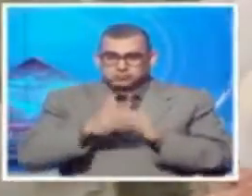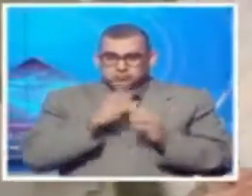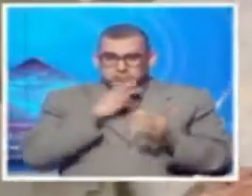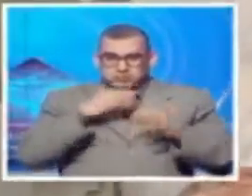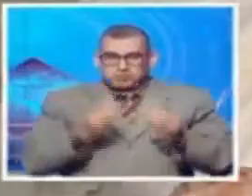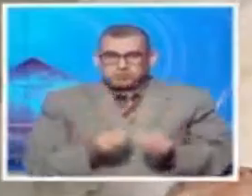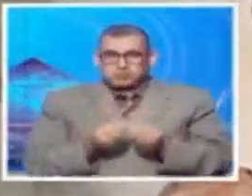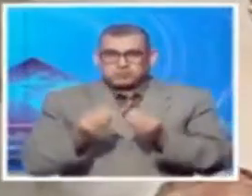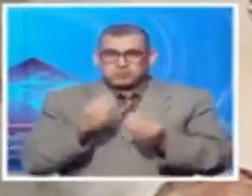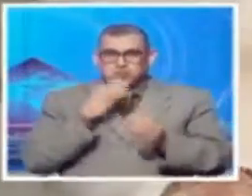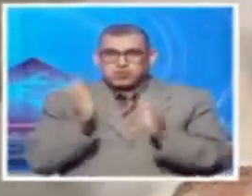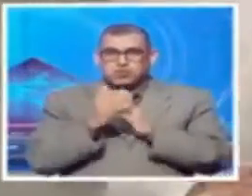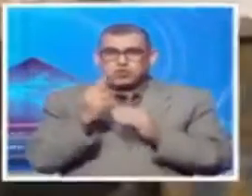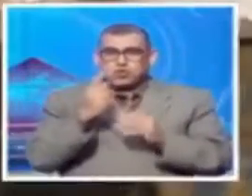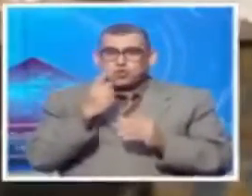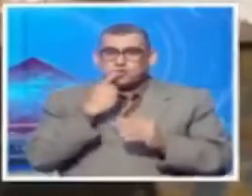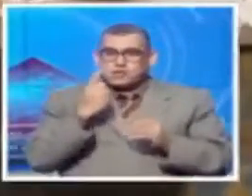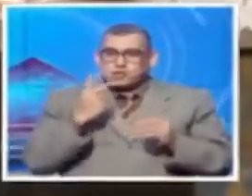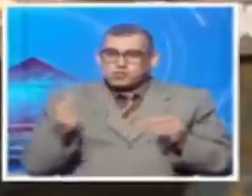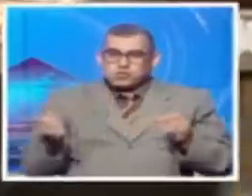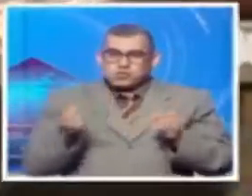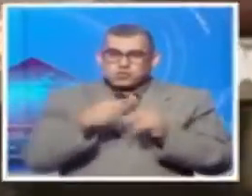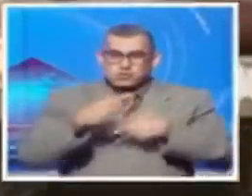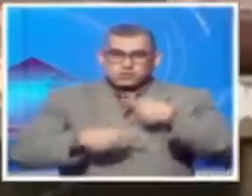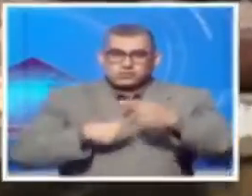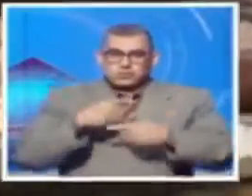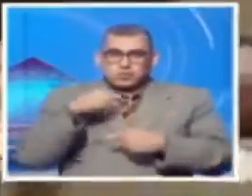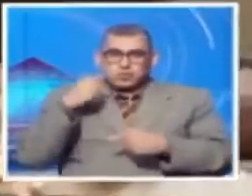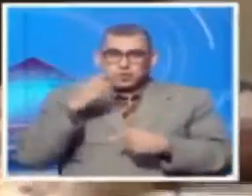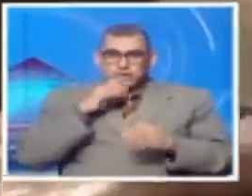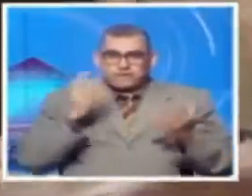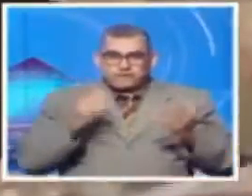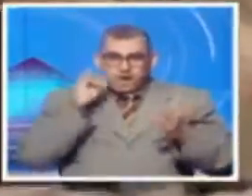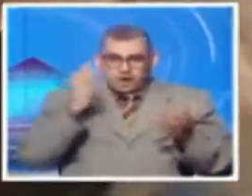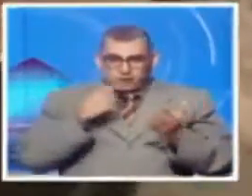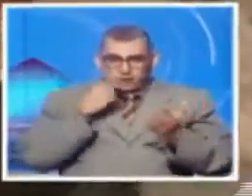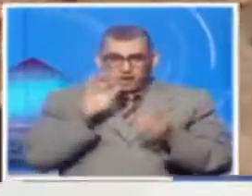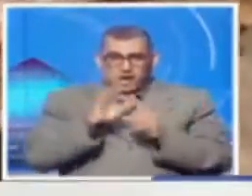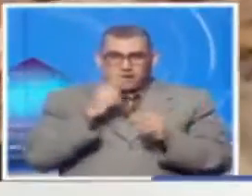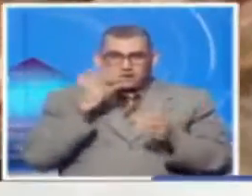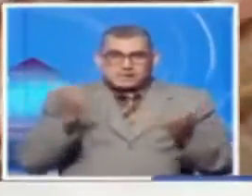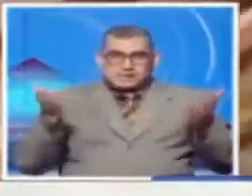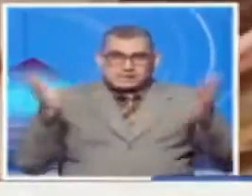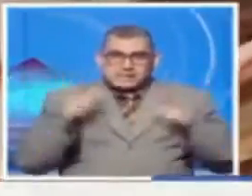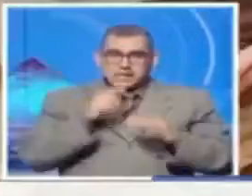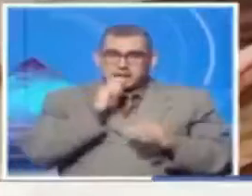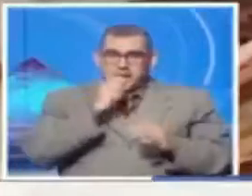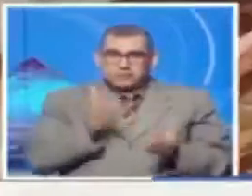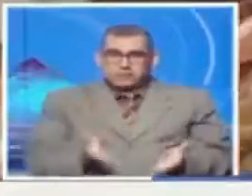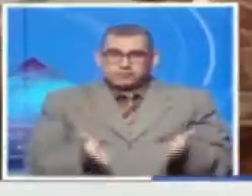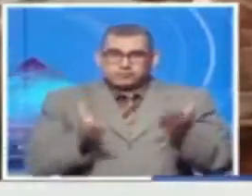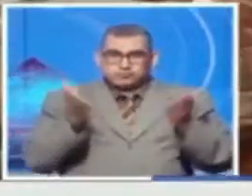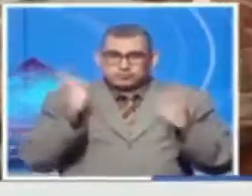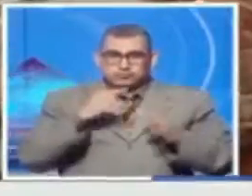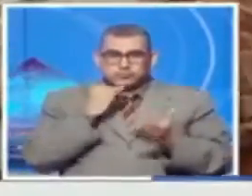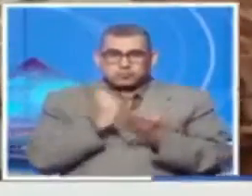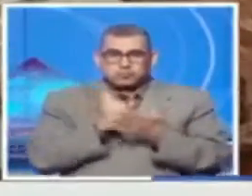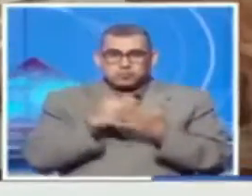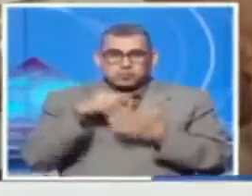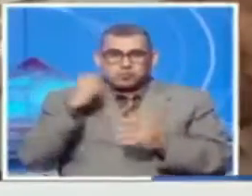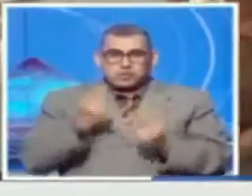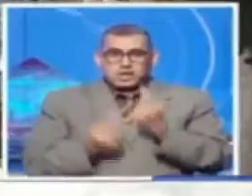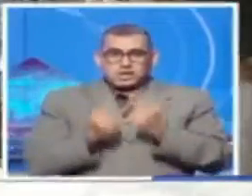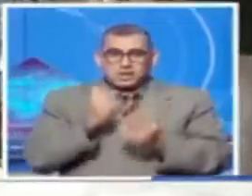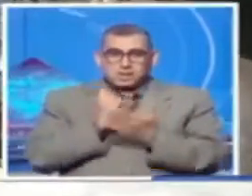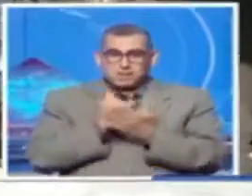على مدار أيام العام بصفة عامة وأيام عيد الأضحى بصفة خاصة تتوافر غرفة عمليات تابعة لوزارة